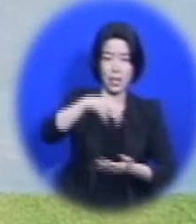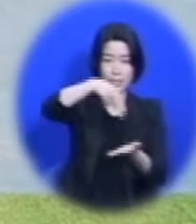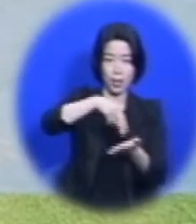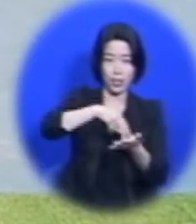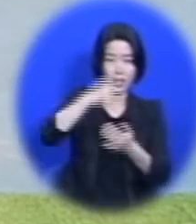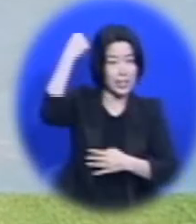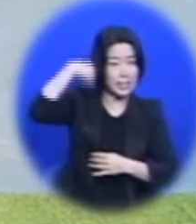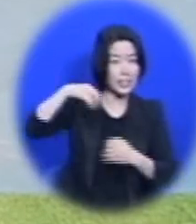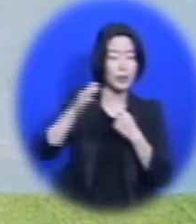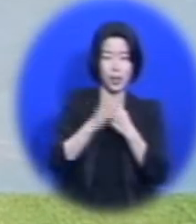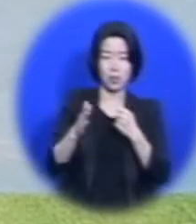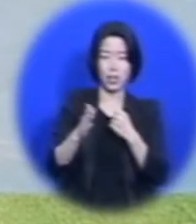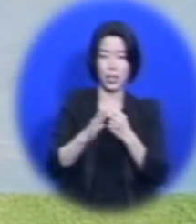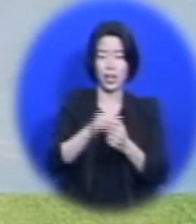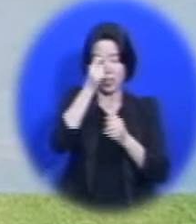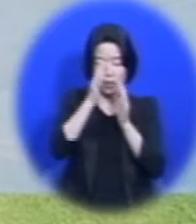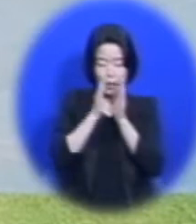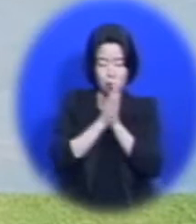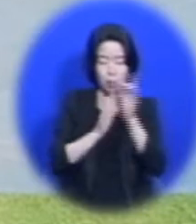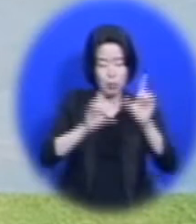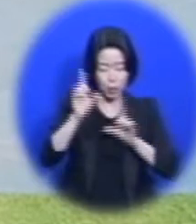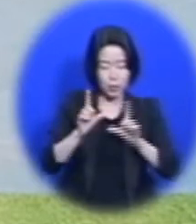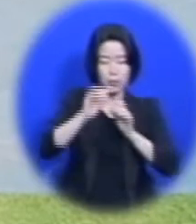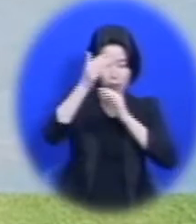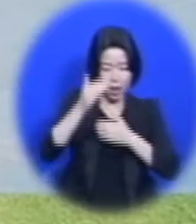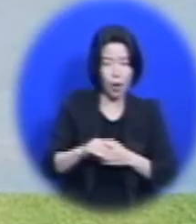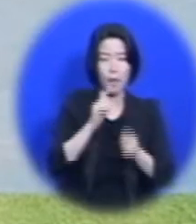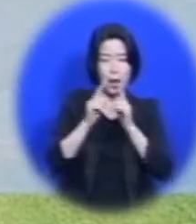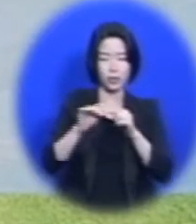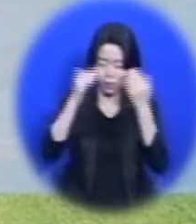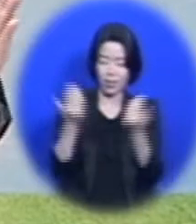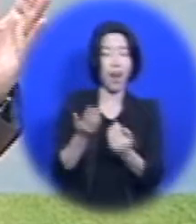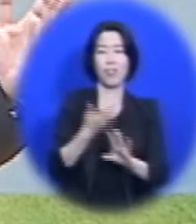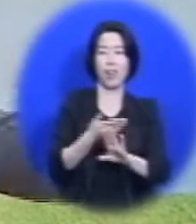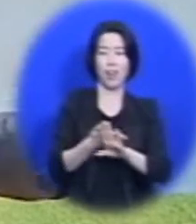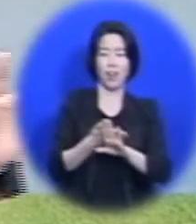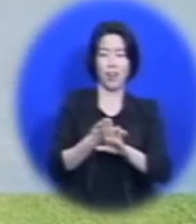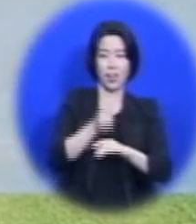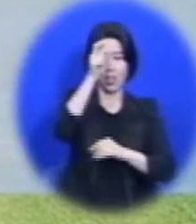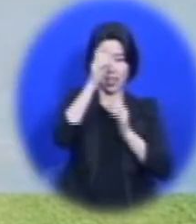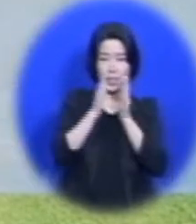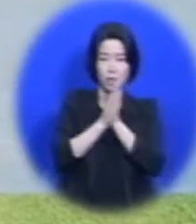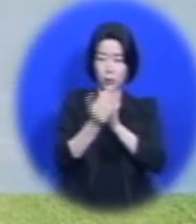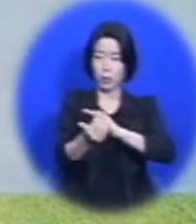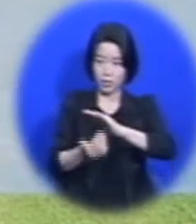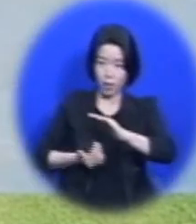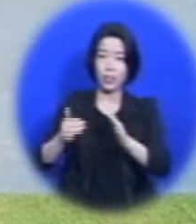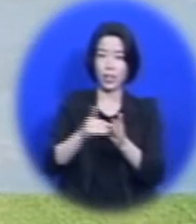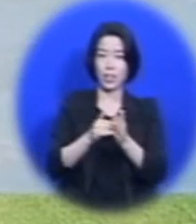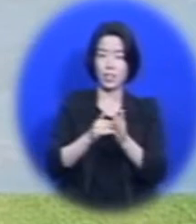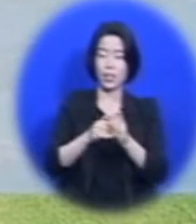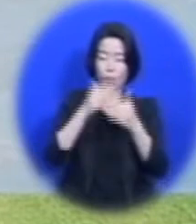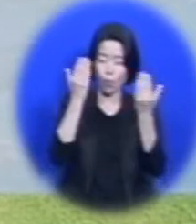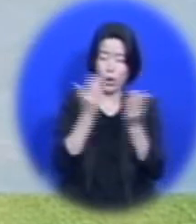그런지 표현도 달라지고 자세도 달라지고 내용도 달라요. 기도하기 바로 전까지 전혀 그러지